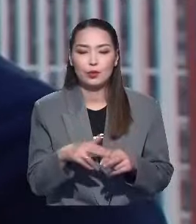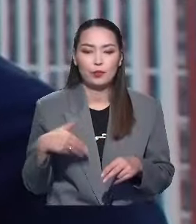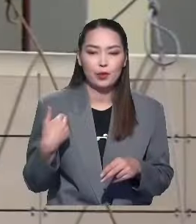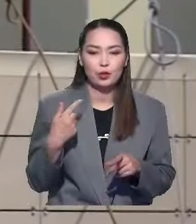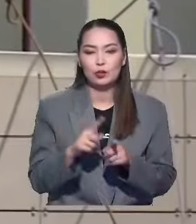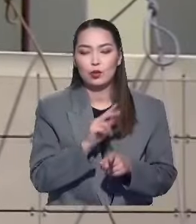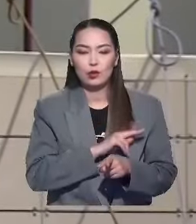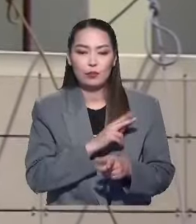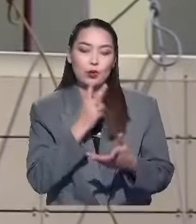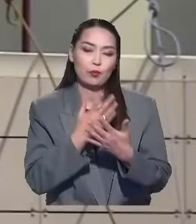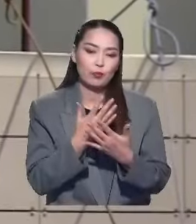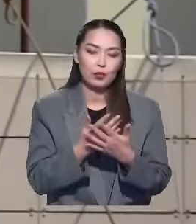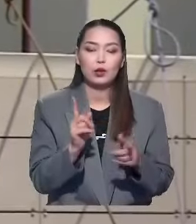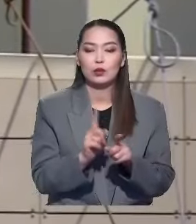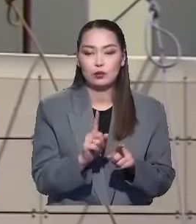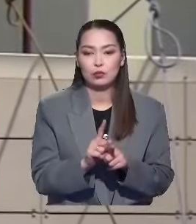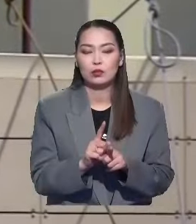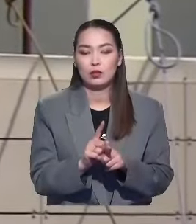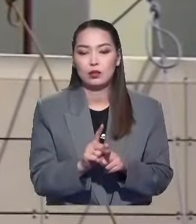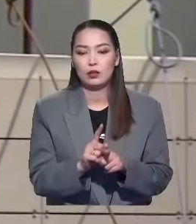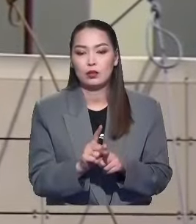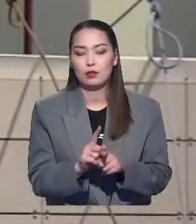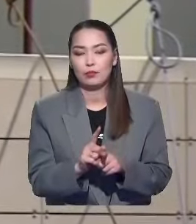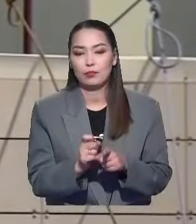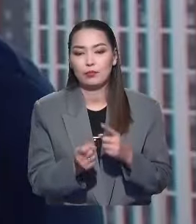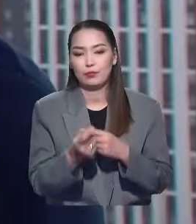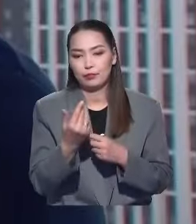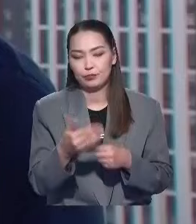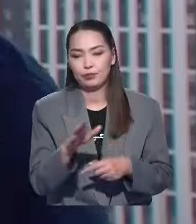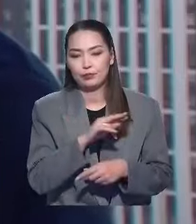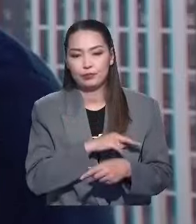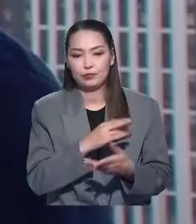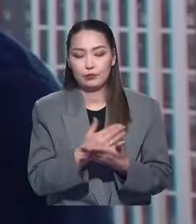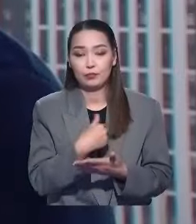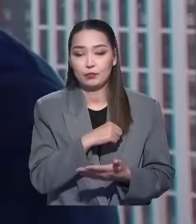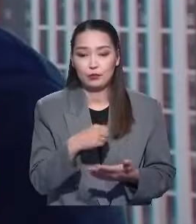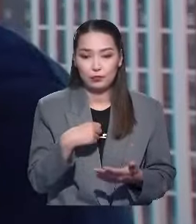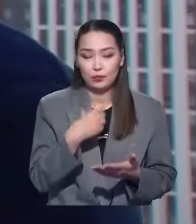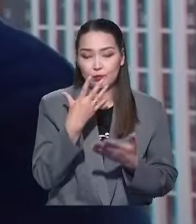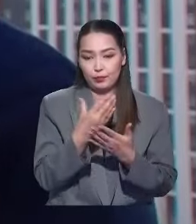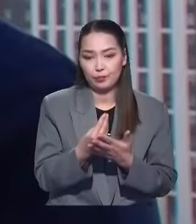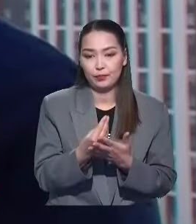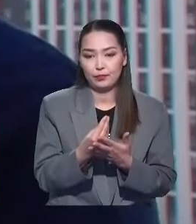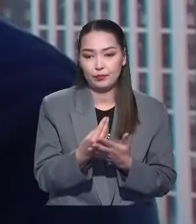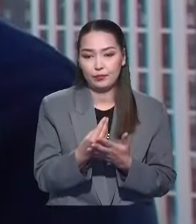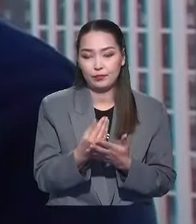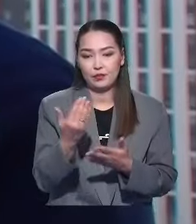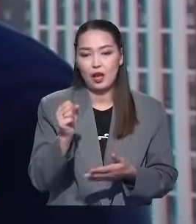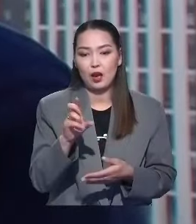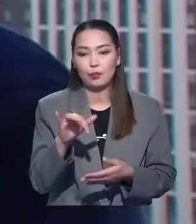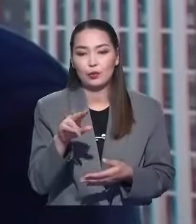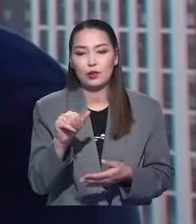жұмыстарды көрсетіп, әбден шыныққаннан кейін біз жаңа үйрете бастаймыз. Мен өз басым ең жоғары мінген Абу-Дабидан